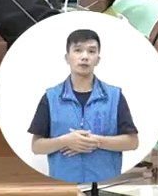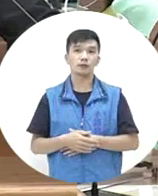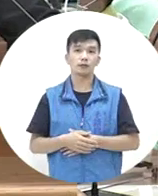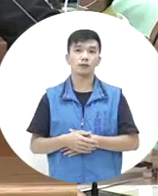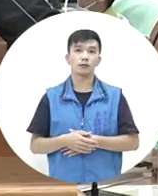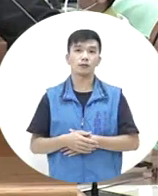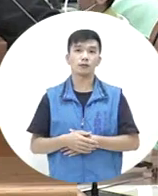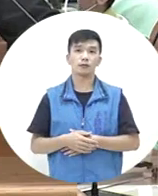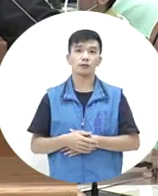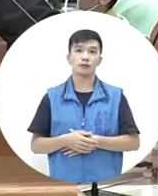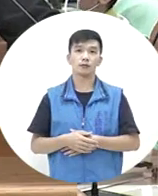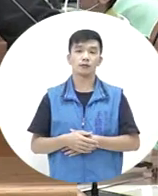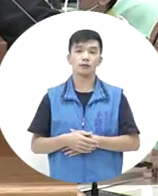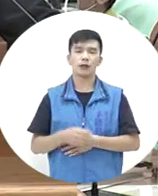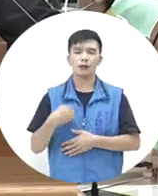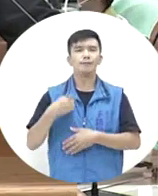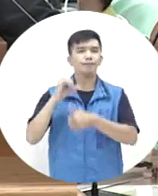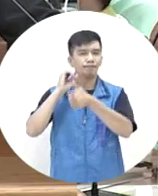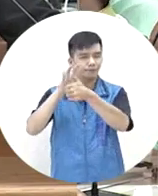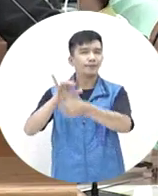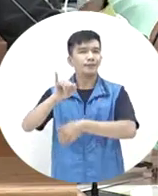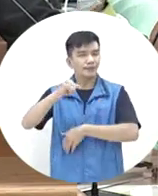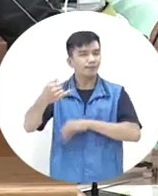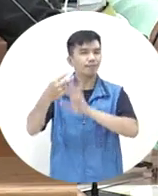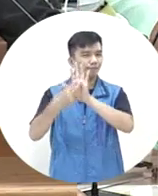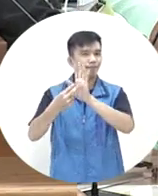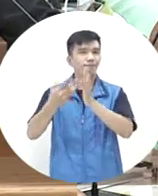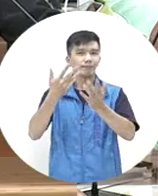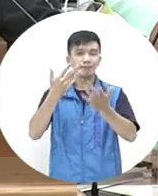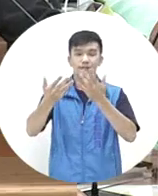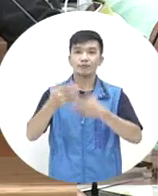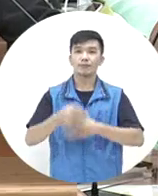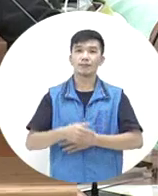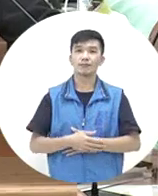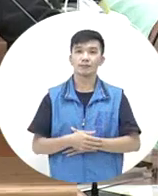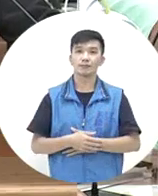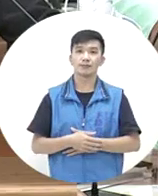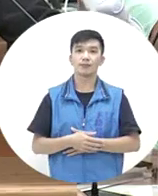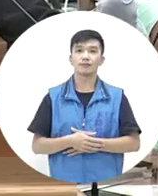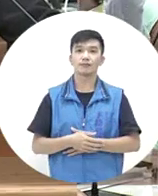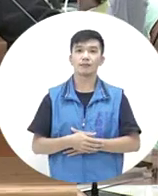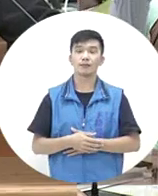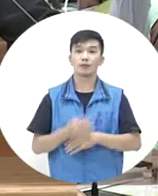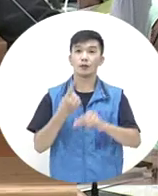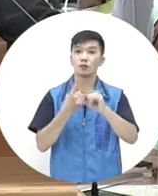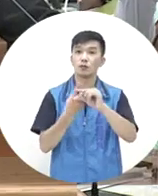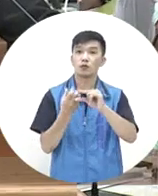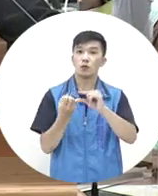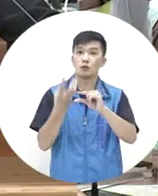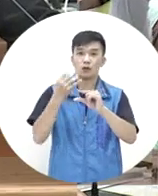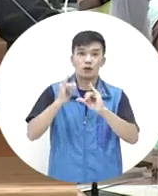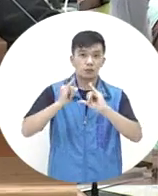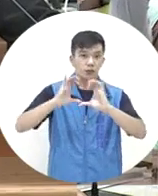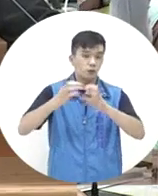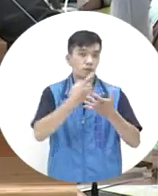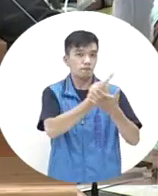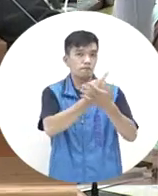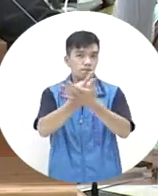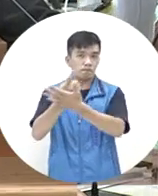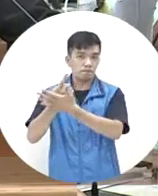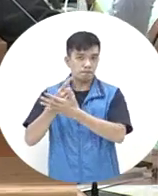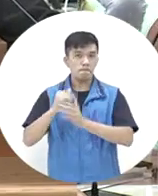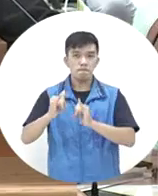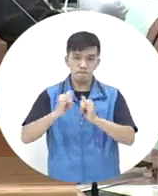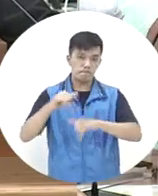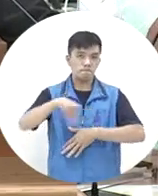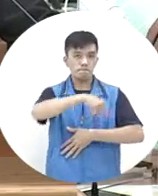我是跟议员说得非常清楚，身为中华民国的每一个分子，大家要